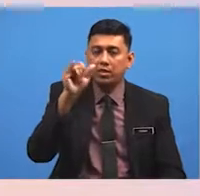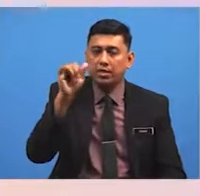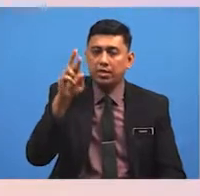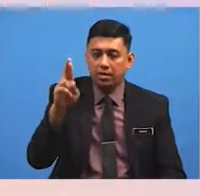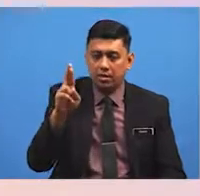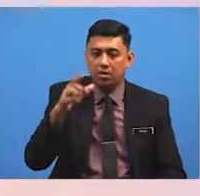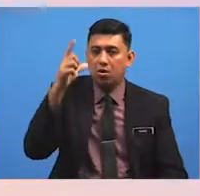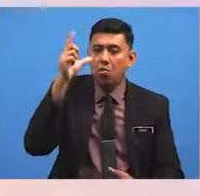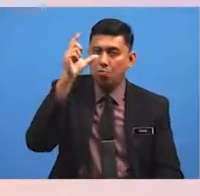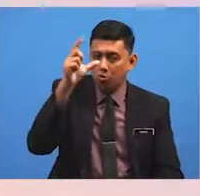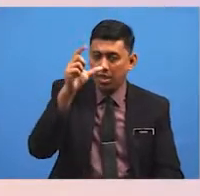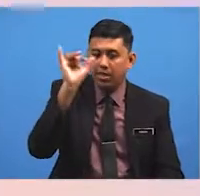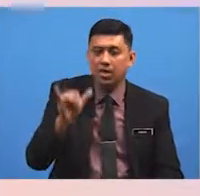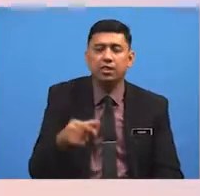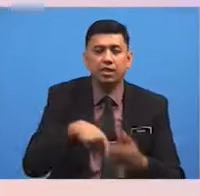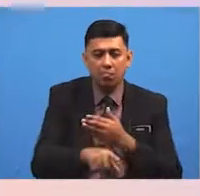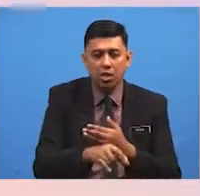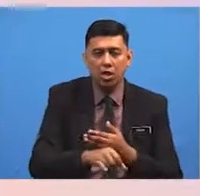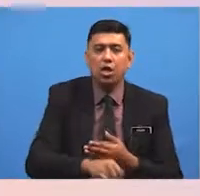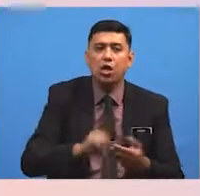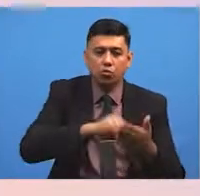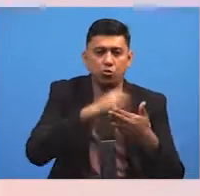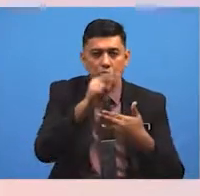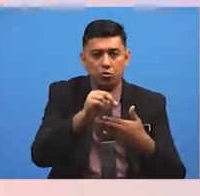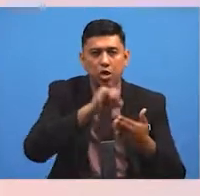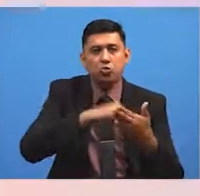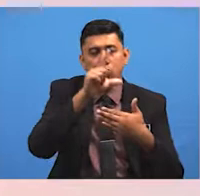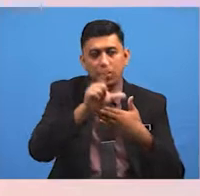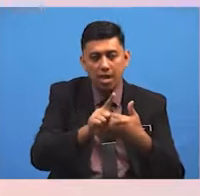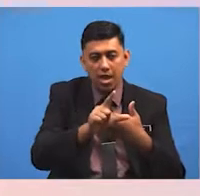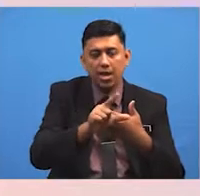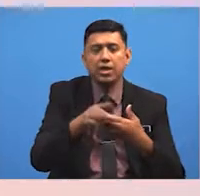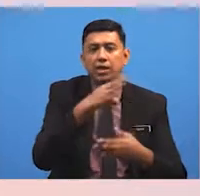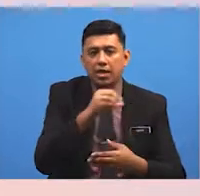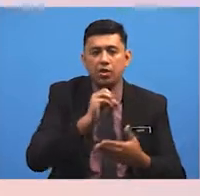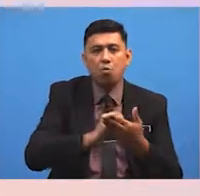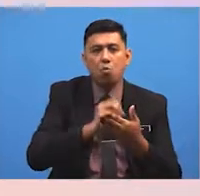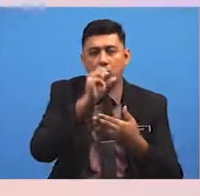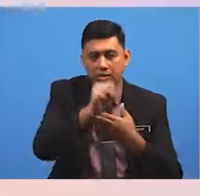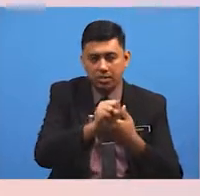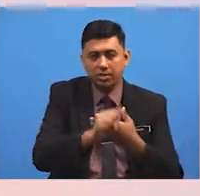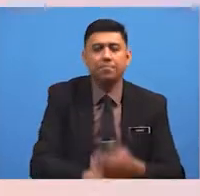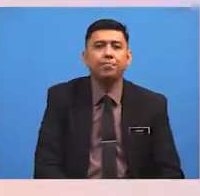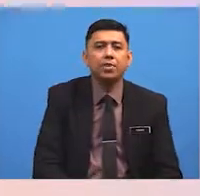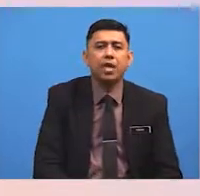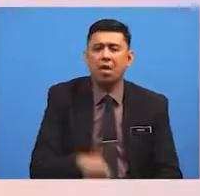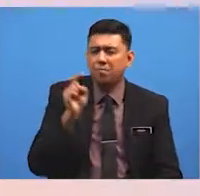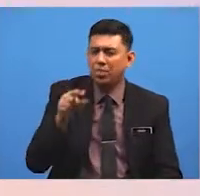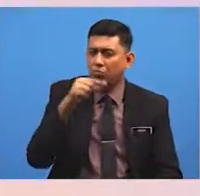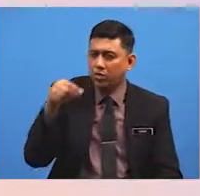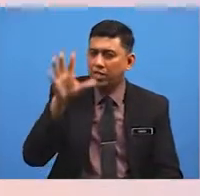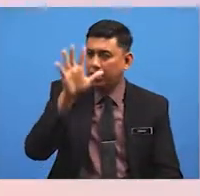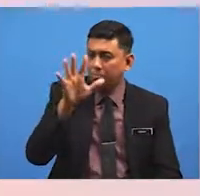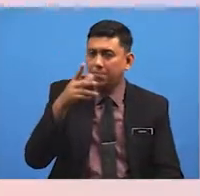bulan yang terlibat yaitu jun-jul Ai dano Ghost tulis semua lima perkara yang perlu ada di